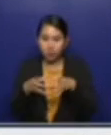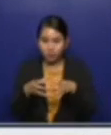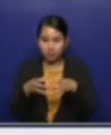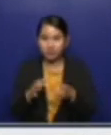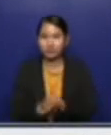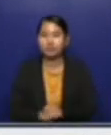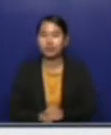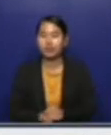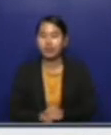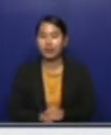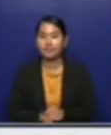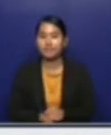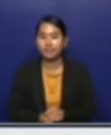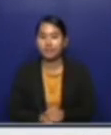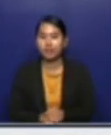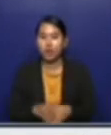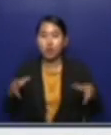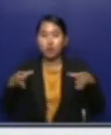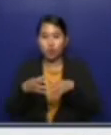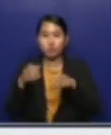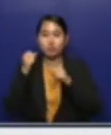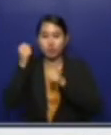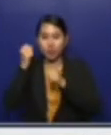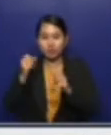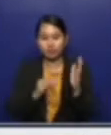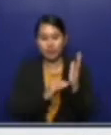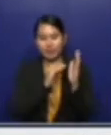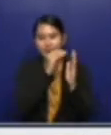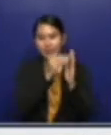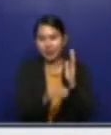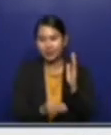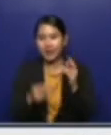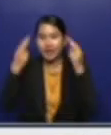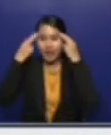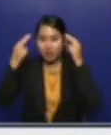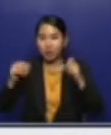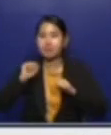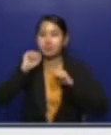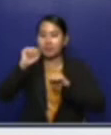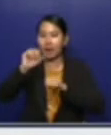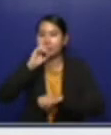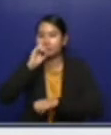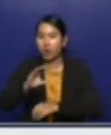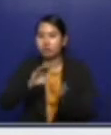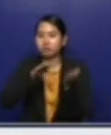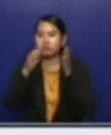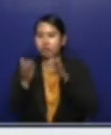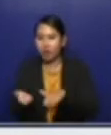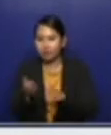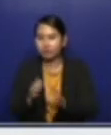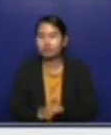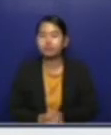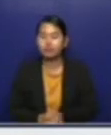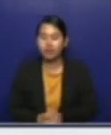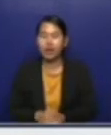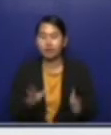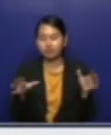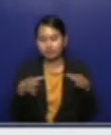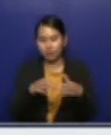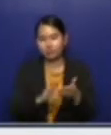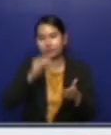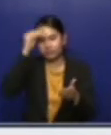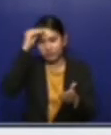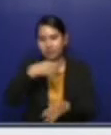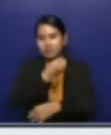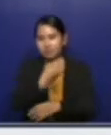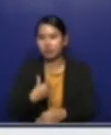ชุมนุมเป็นการเฉพาะท่านนายกประกาศยุบสภาครับแล้วก็บอกว่าผมเอาคำร้องของนักศึกษามาเป็นประเด็นนะ